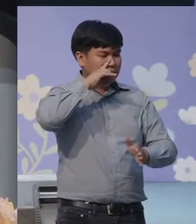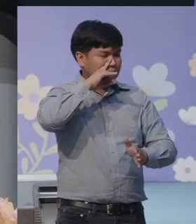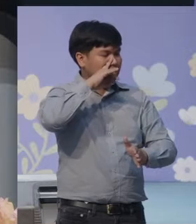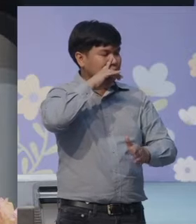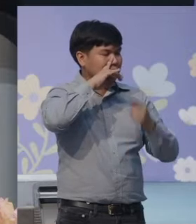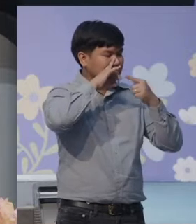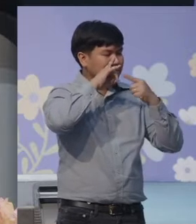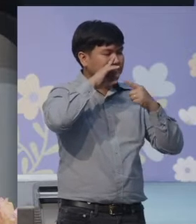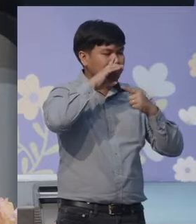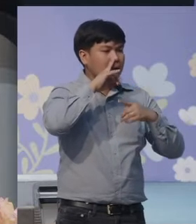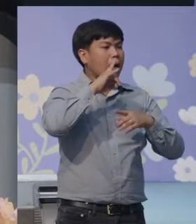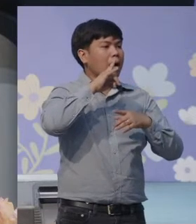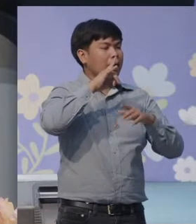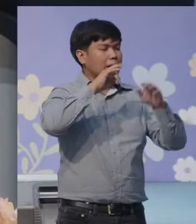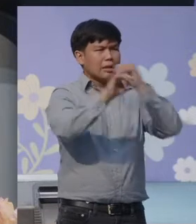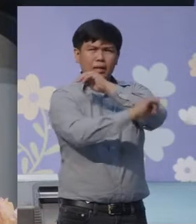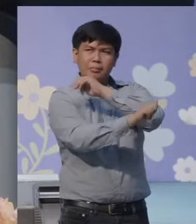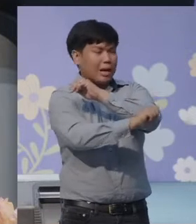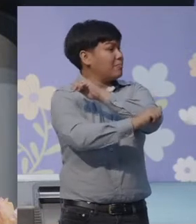nangyari,